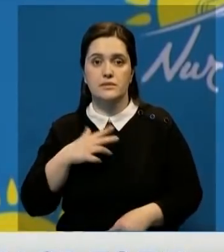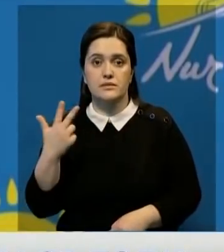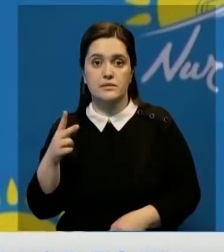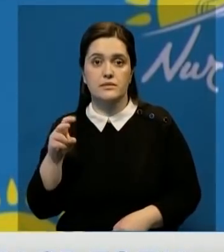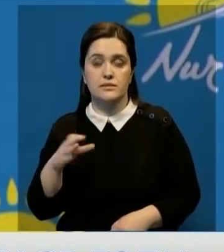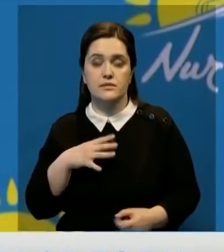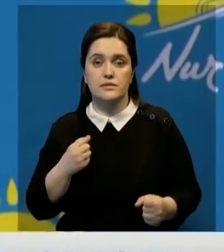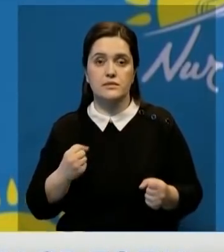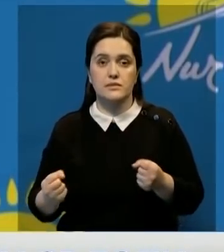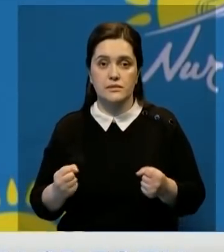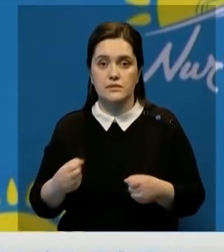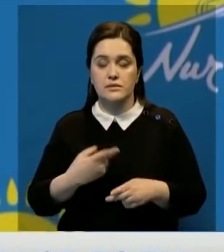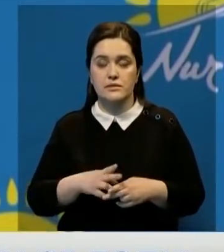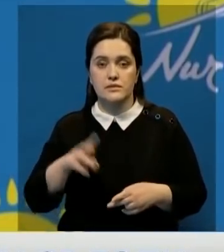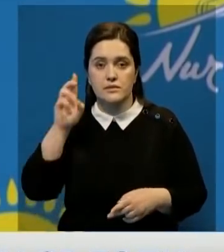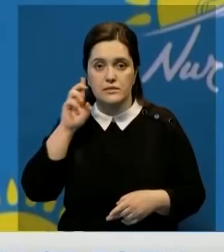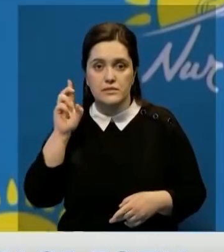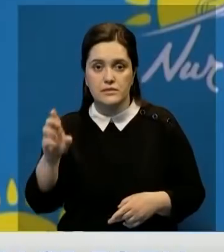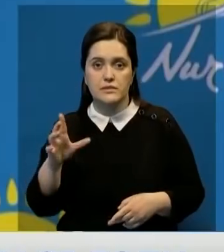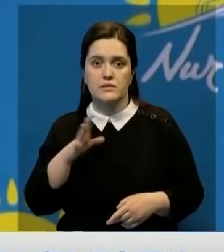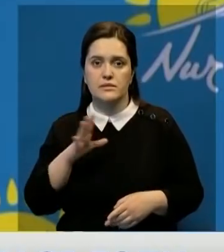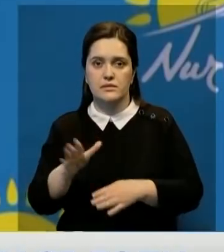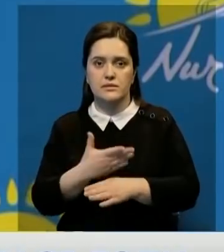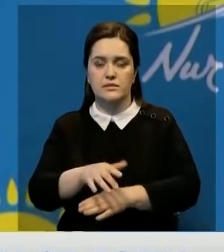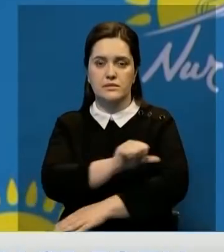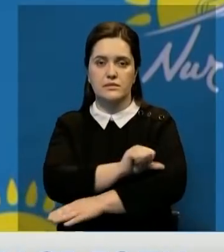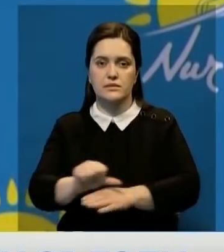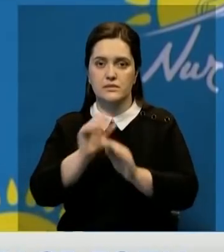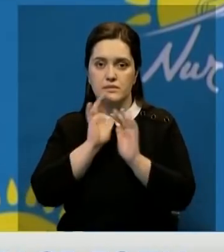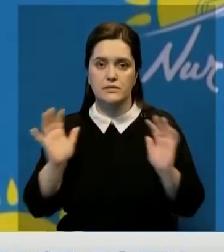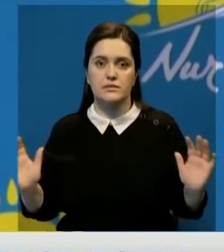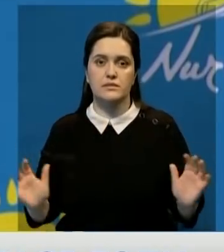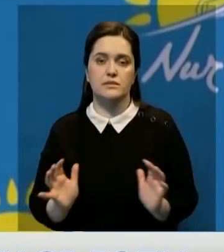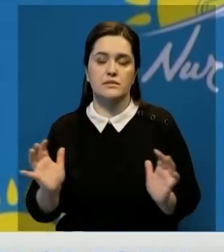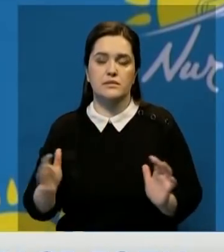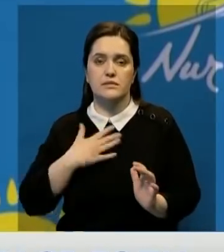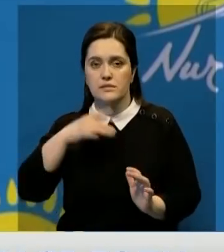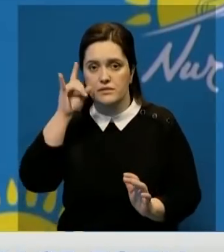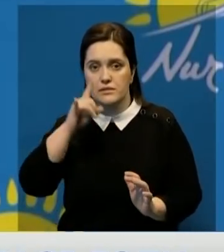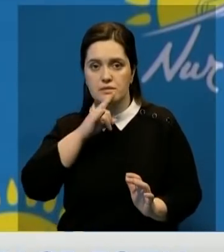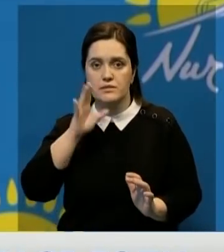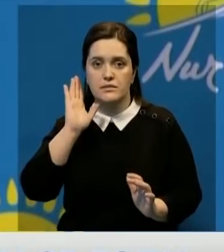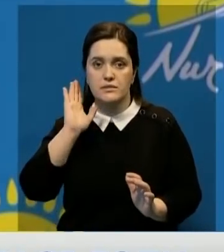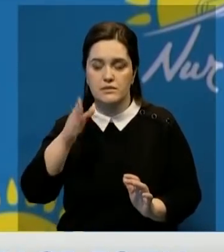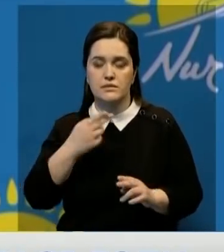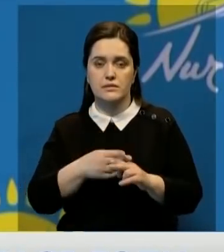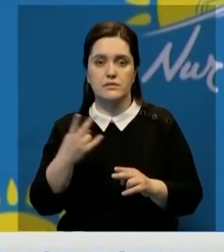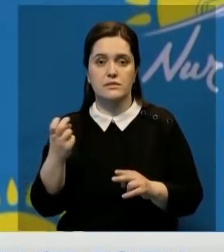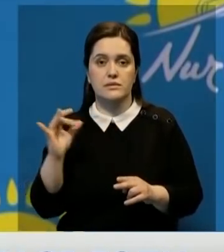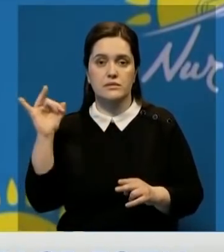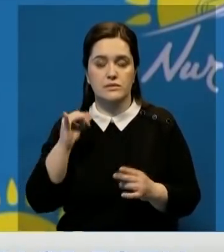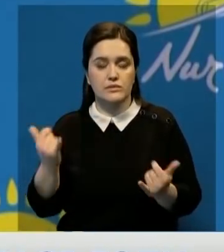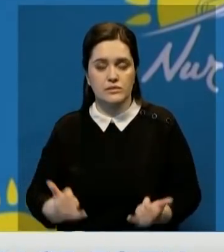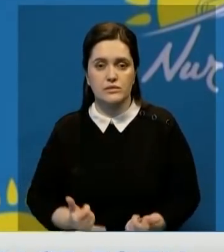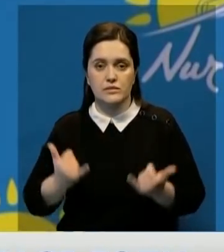укрепляли основы государственности провели демаркации границ и сохранили целостность страны будут достойно оценены в национальной истории